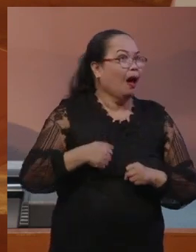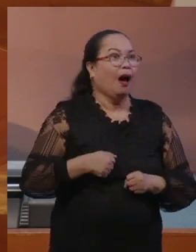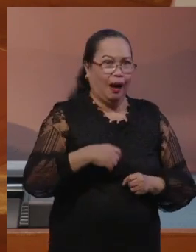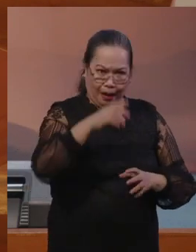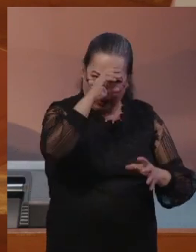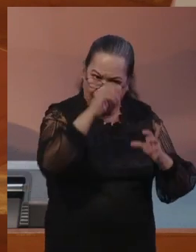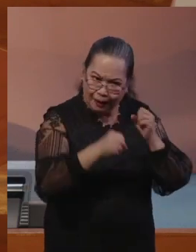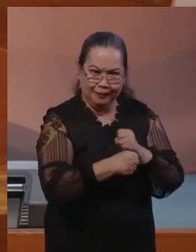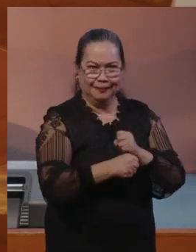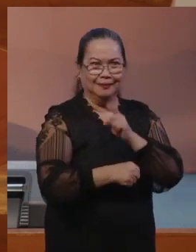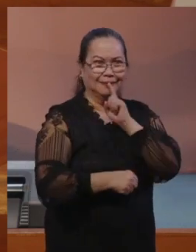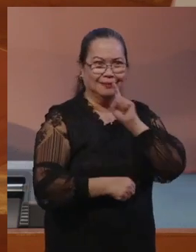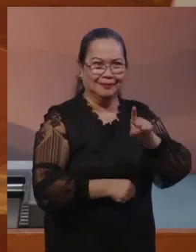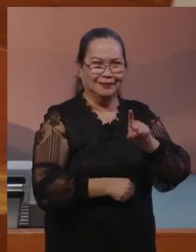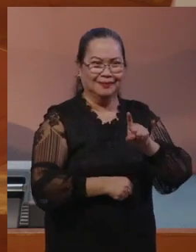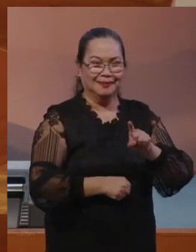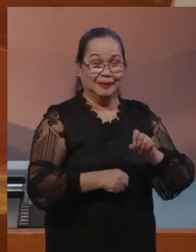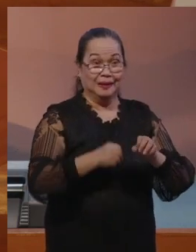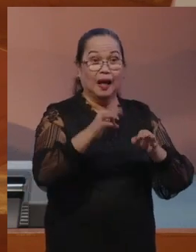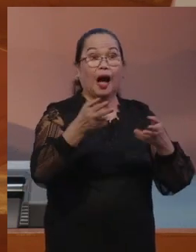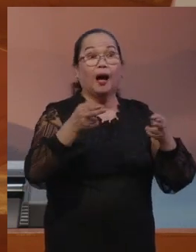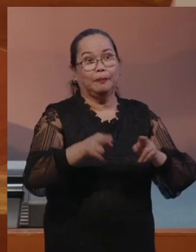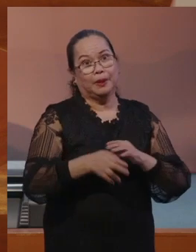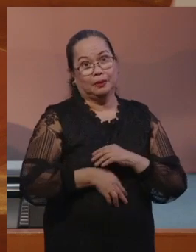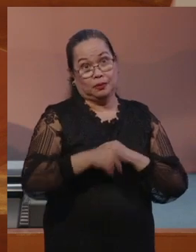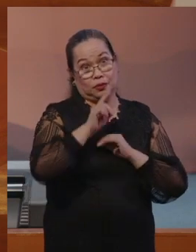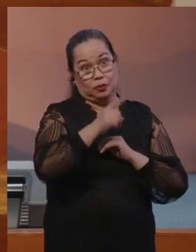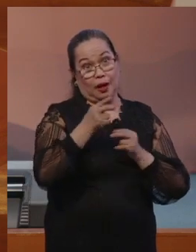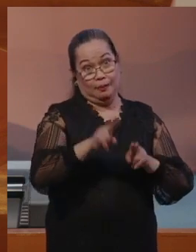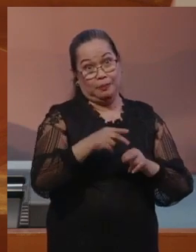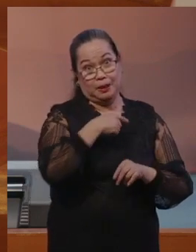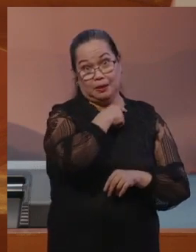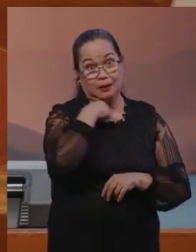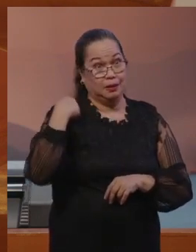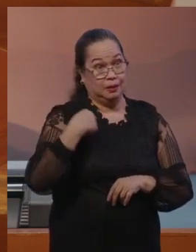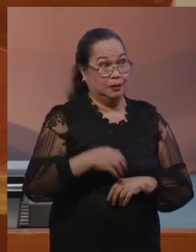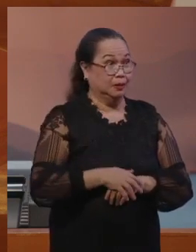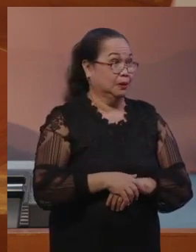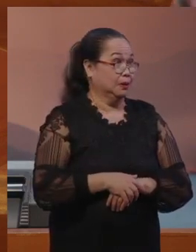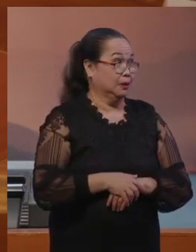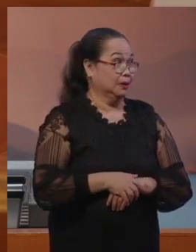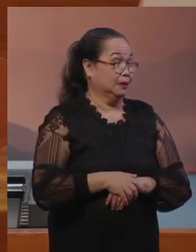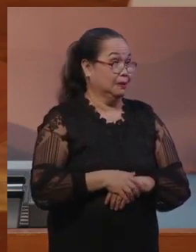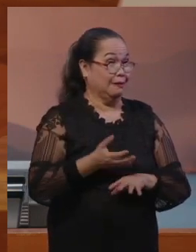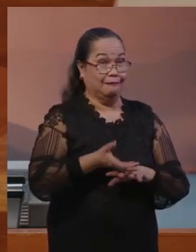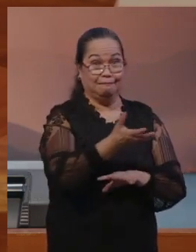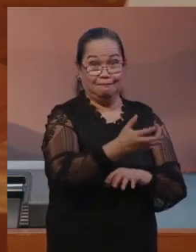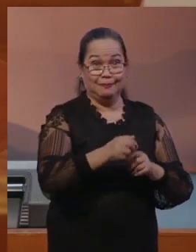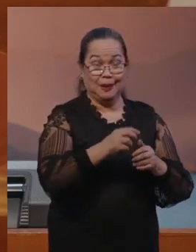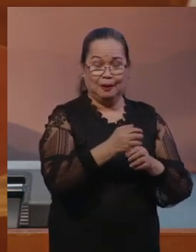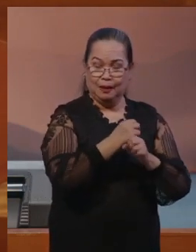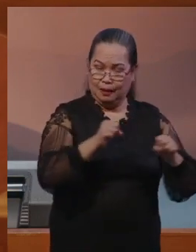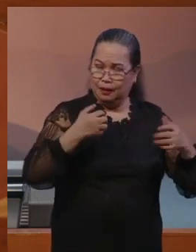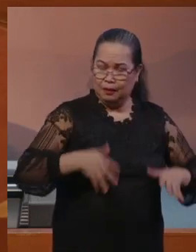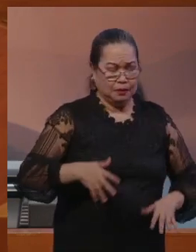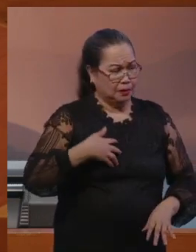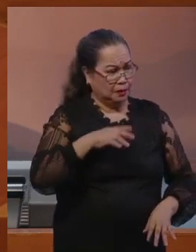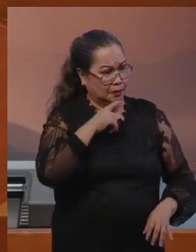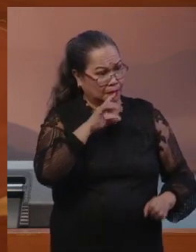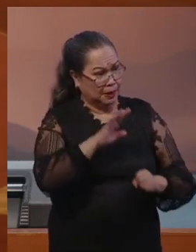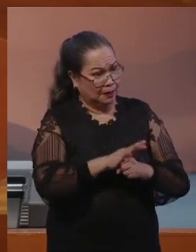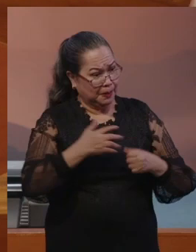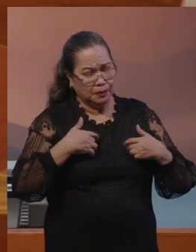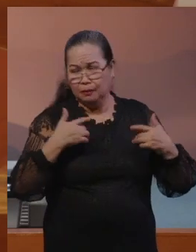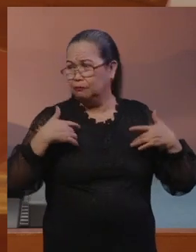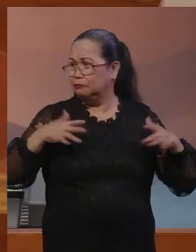Nag-trust siya dun sa dalawang spy. Malay niya kung ililigtas nga siya. Siyempre, kung nailigtas na niya, hindi na sila nahabol, okay